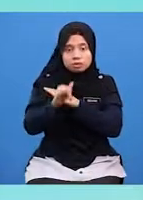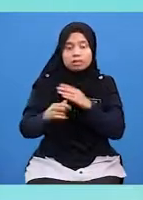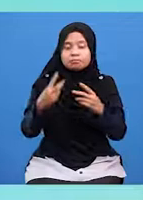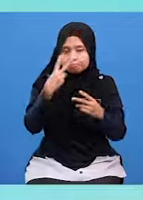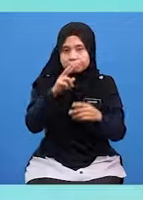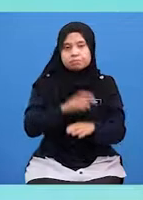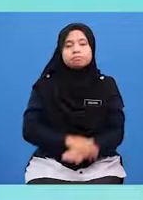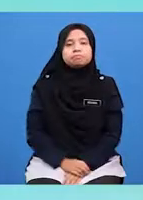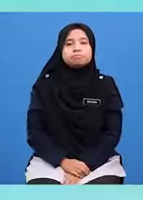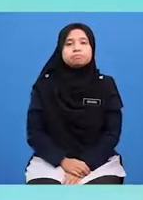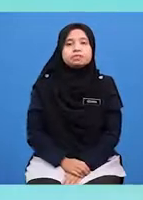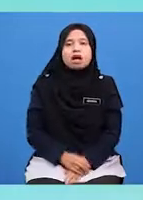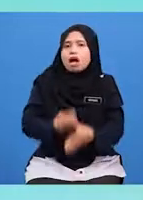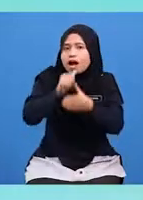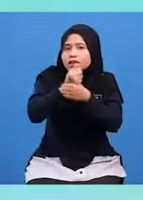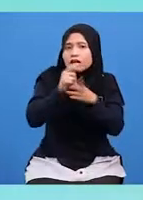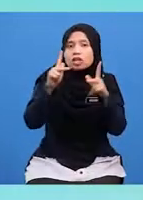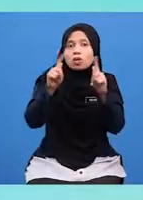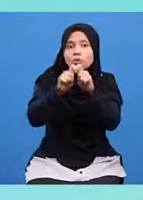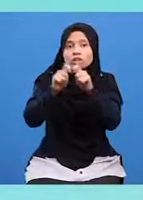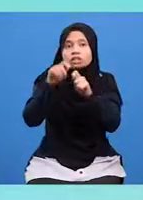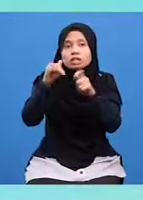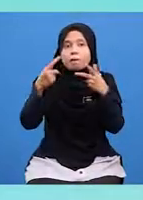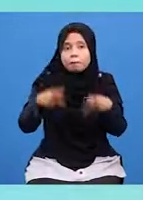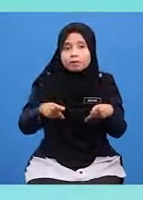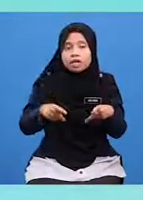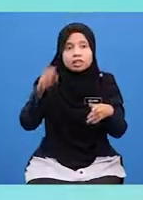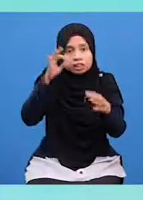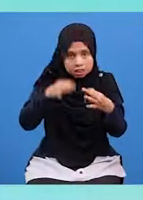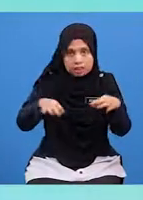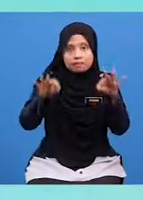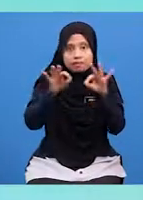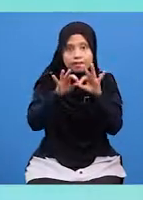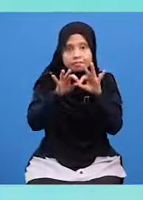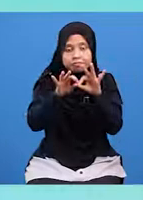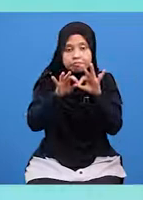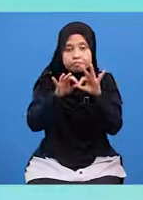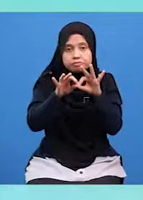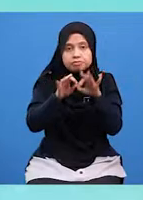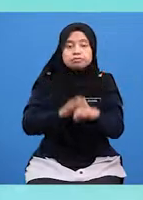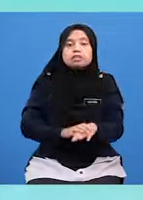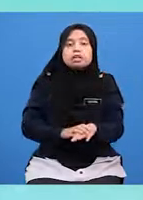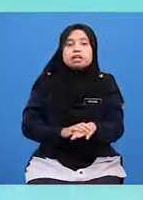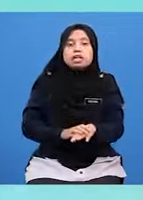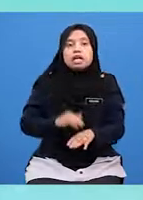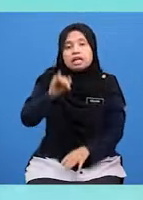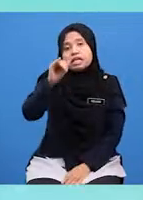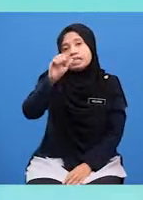dilawatinya. Antara kota yang pernah digambarkan oleh beliau ialah